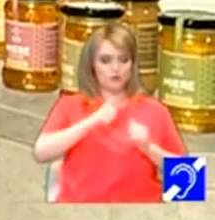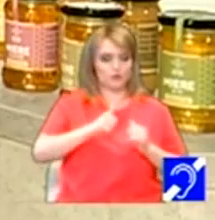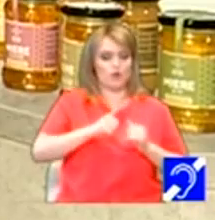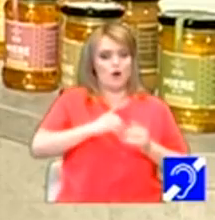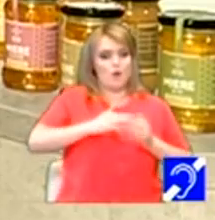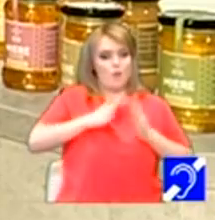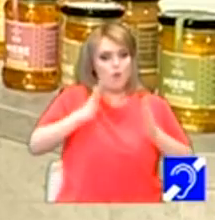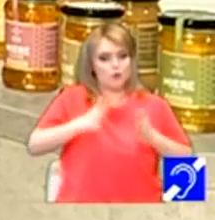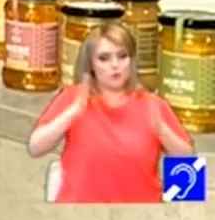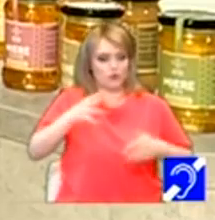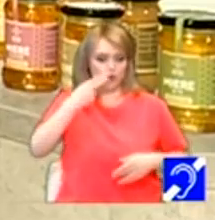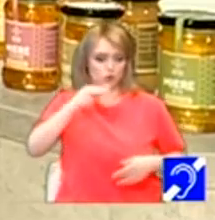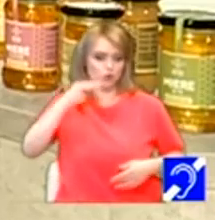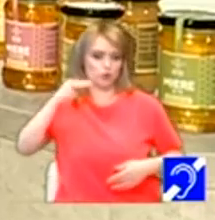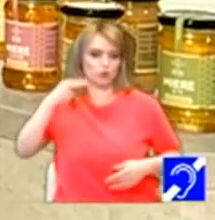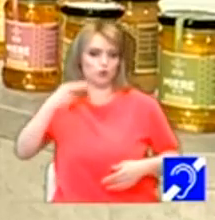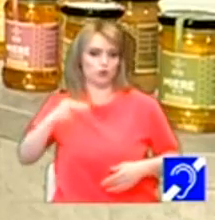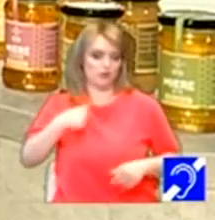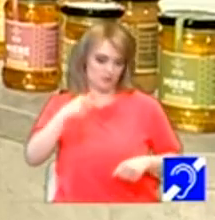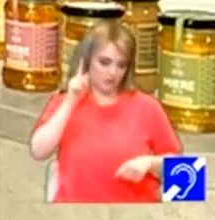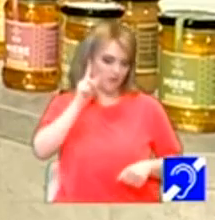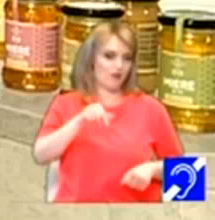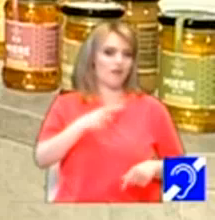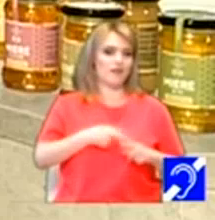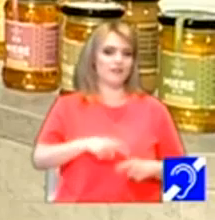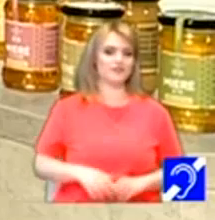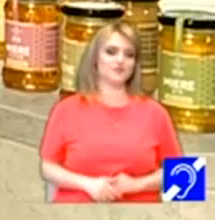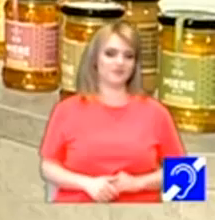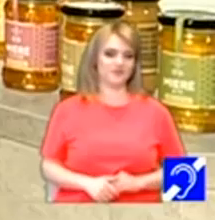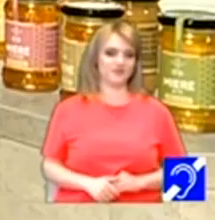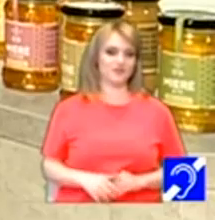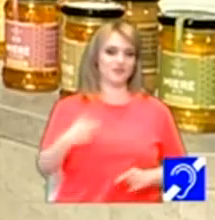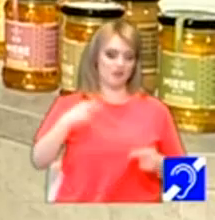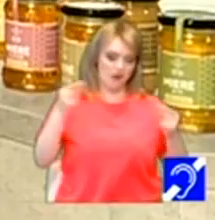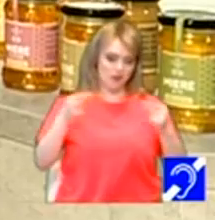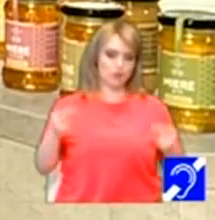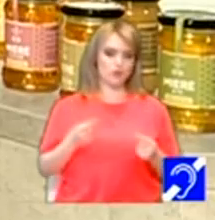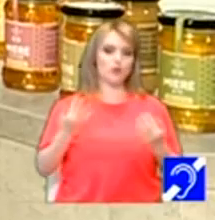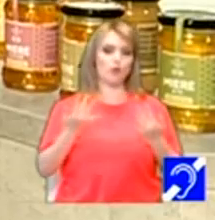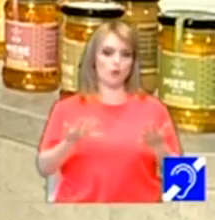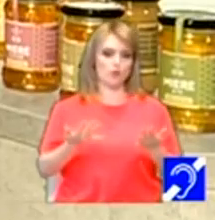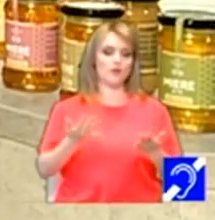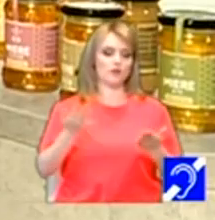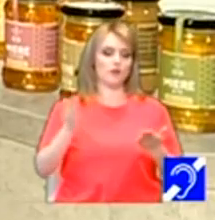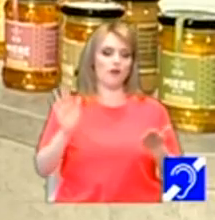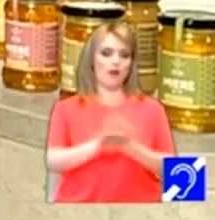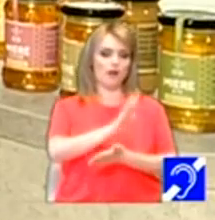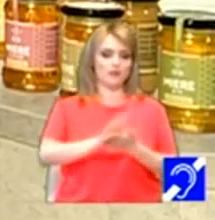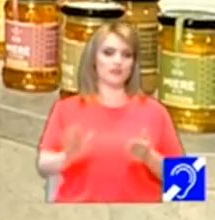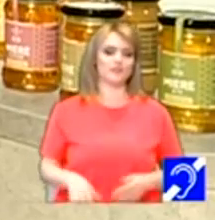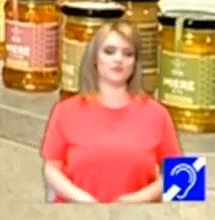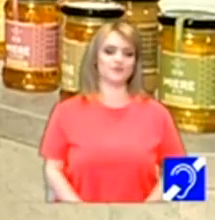deci normele de detecție, chiar și a antibioticilor, deci sunt